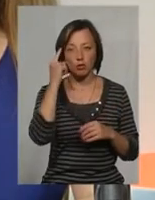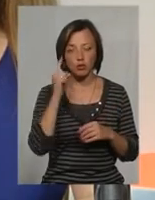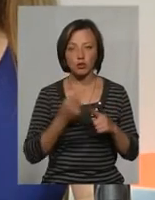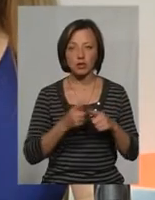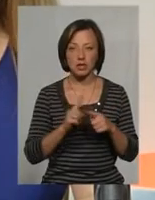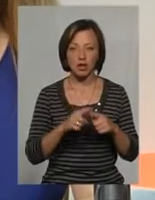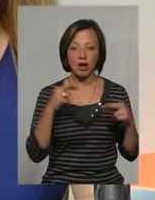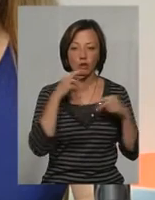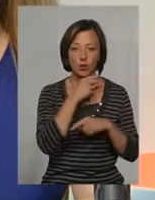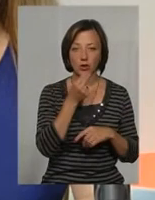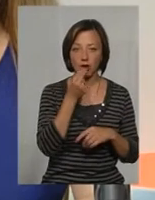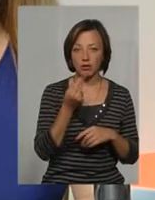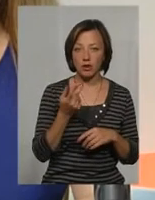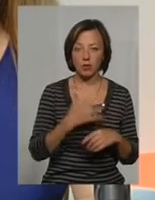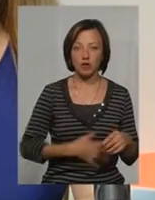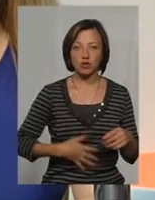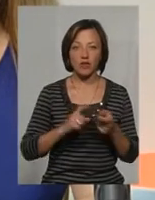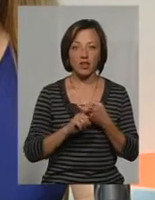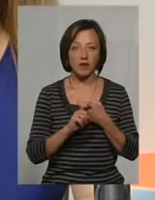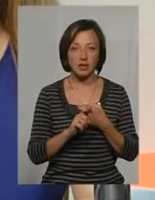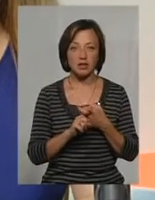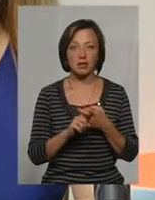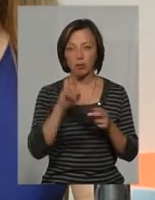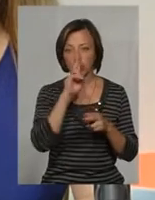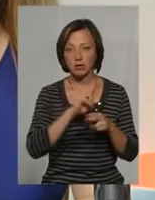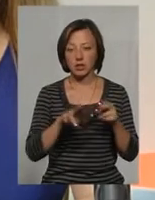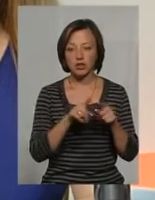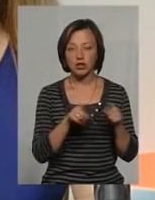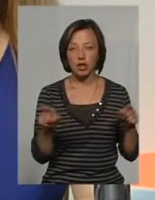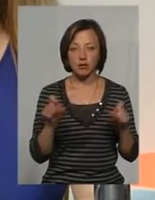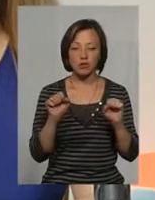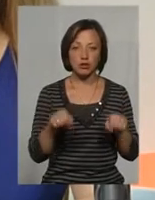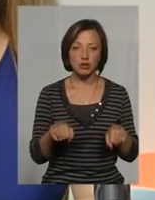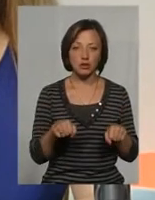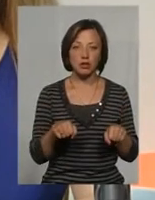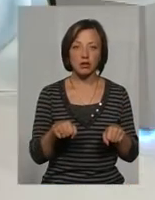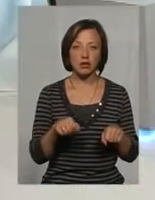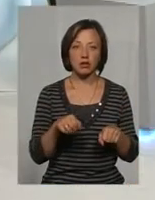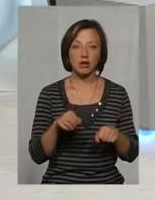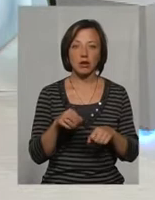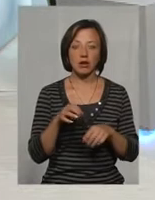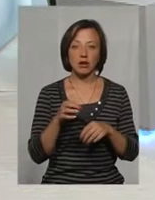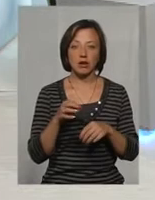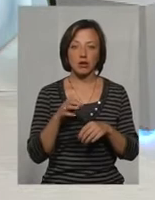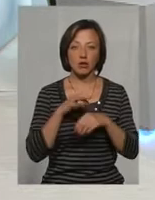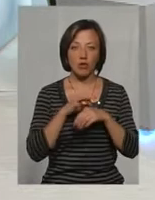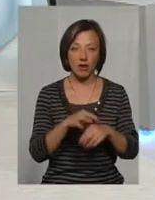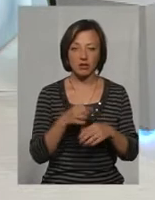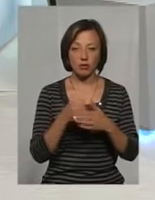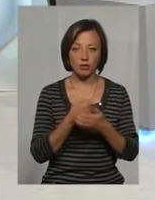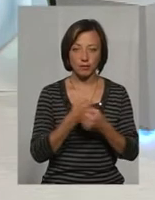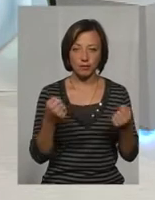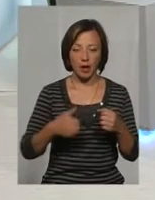що це харчове отруєння чи кишкова інфекція, і упустити час, при якому можна довести дитину з апендицитом до